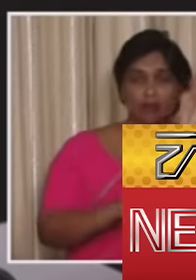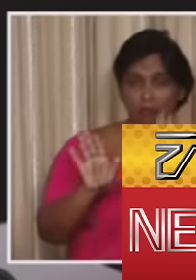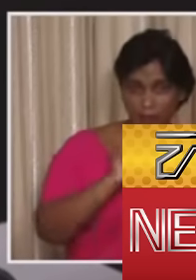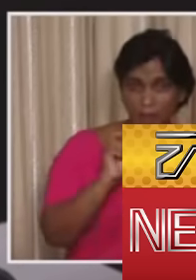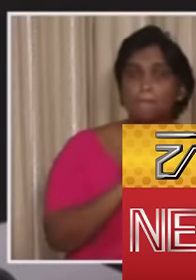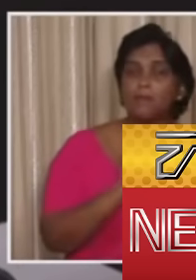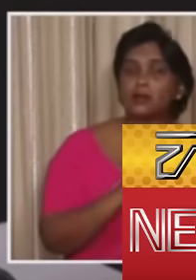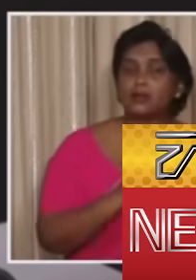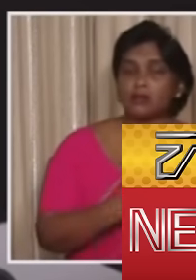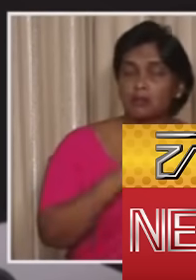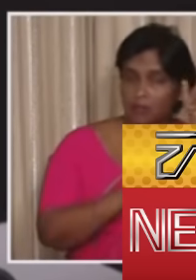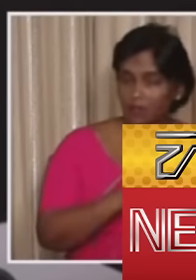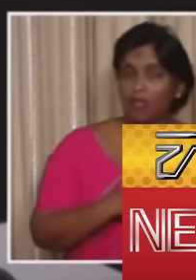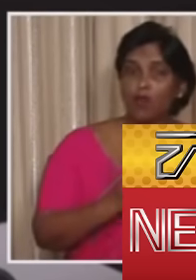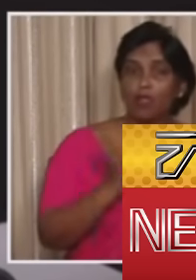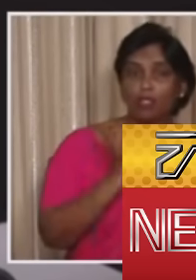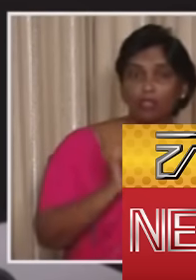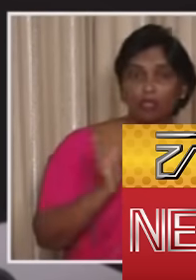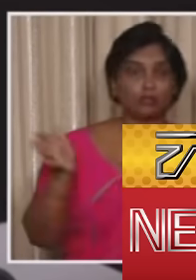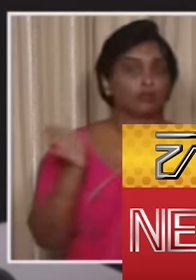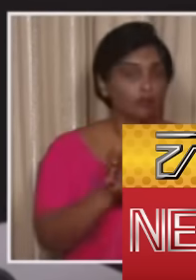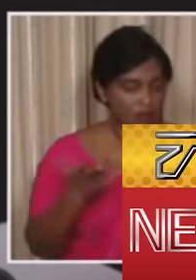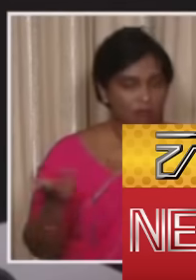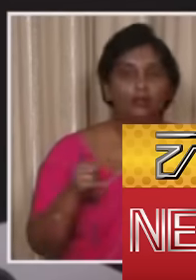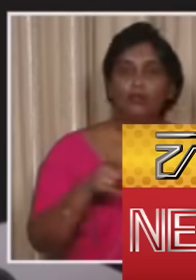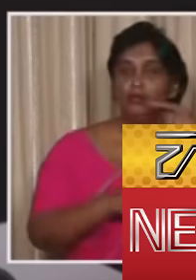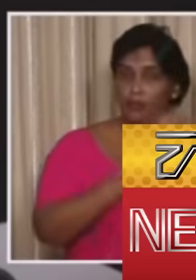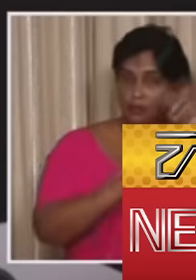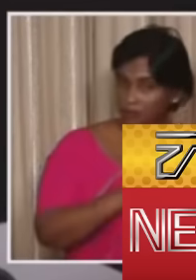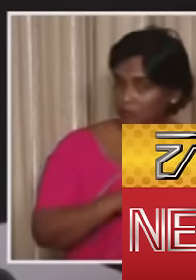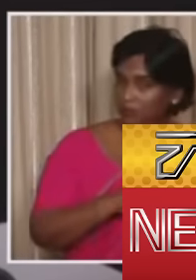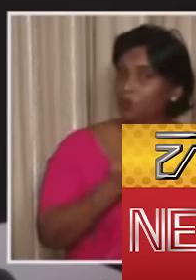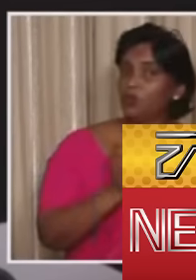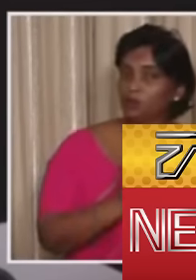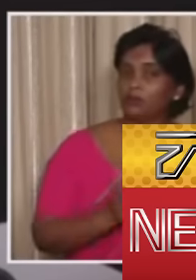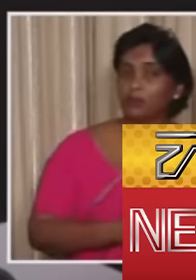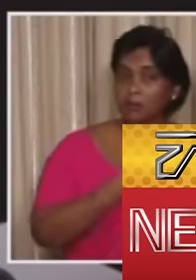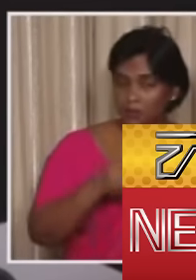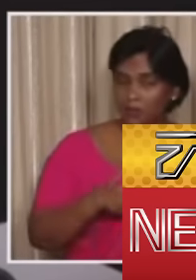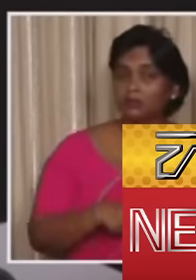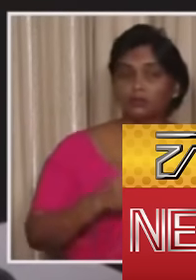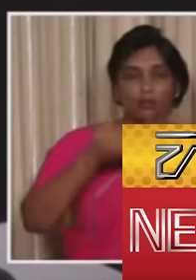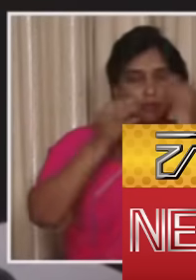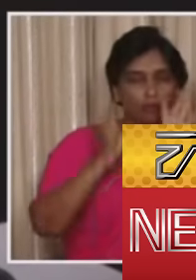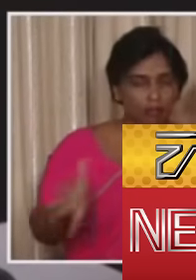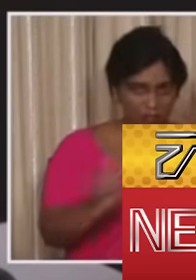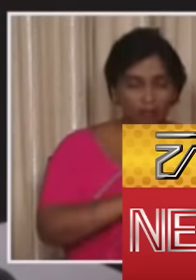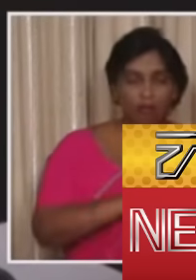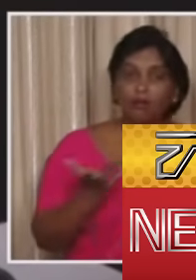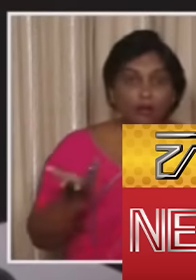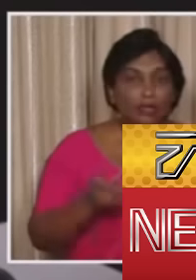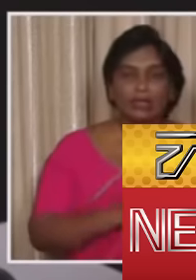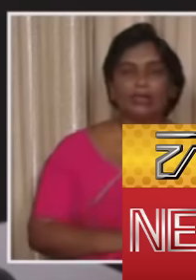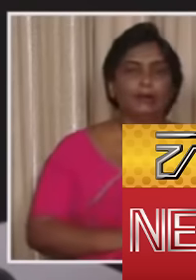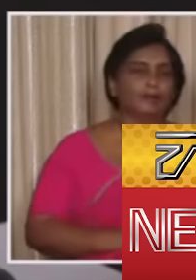කරයි. ඒ ව්‍යවසායකයන් නව තාක්ෂණය බද්ධ කරේ නැති නිසා හරි ඒ ව්‍යවසායකයන් තමන්ගේ නිමැයුම් වල ගුණාත්මක භාවයක් ආරක්ෂා කරන්නේ නැති නිසා